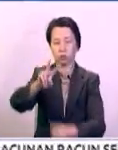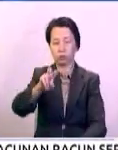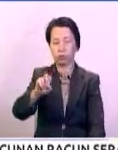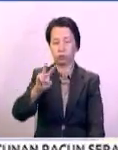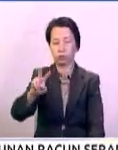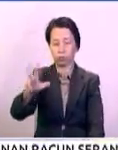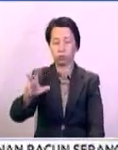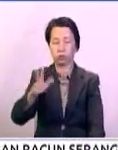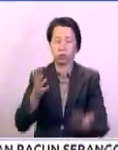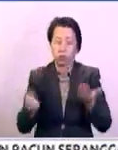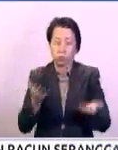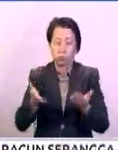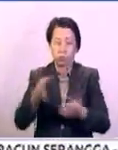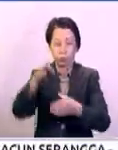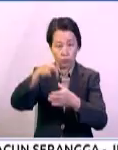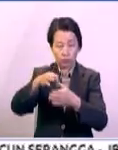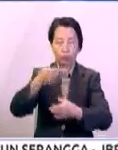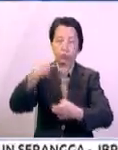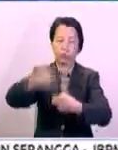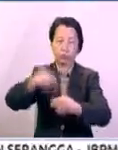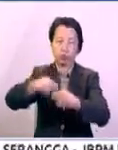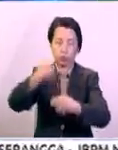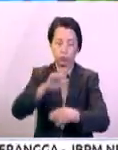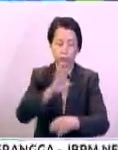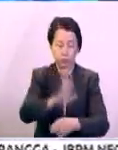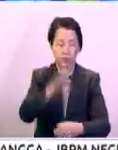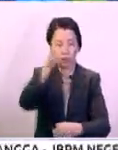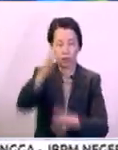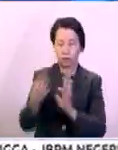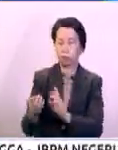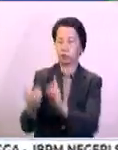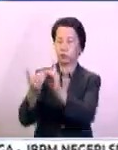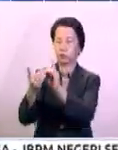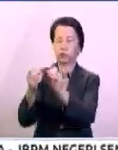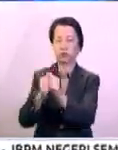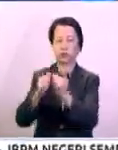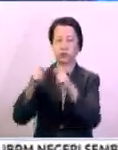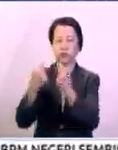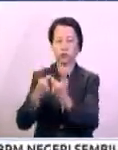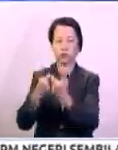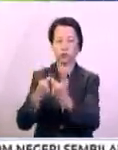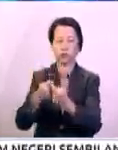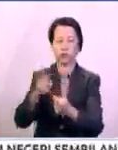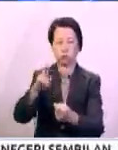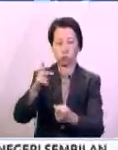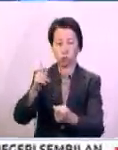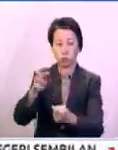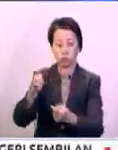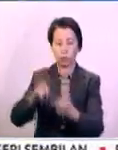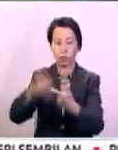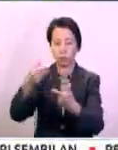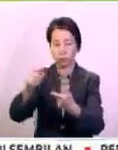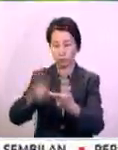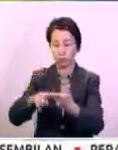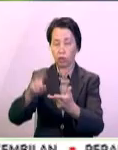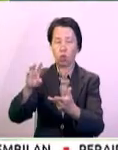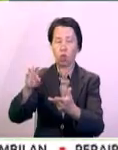2023. Berkemungkinan undian itu lebih sukar kerana mereka bakal bertemu dengan pasukan seperti Uzbekistan, Syria dan